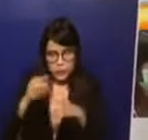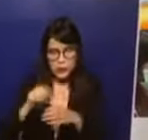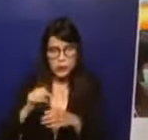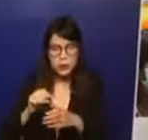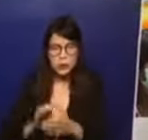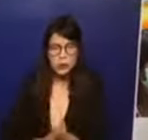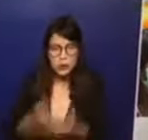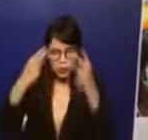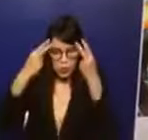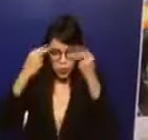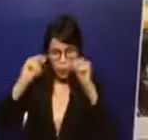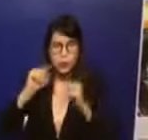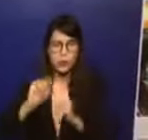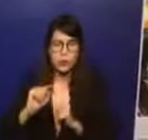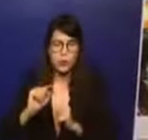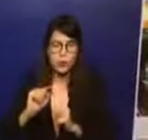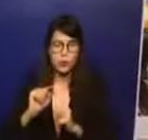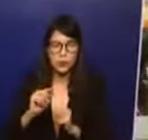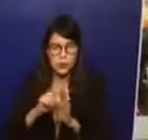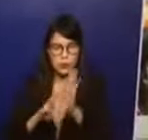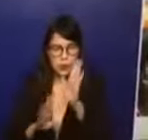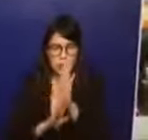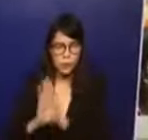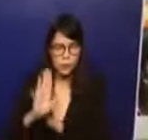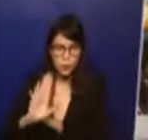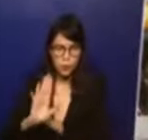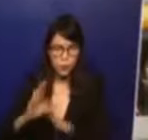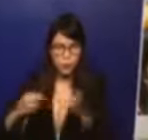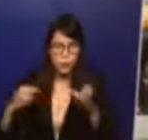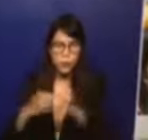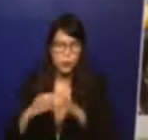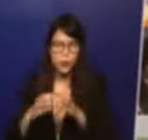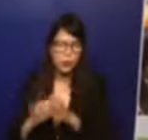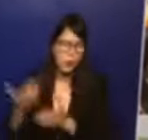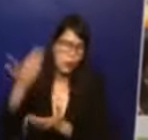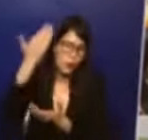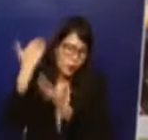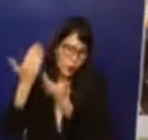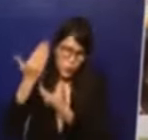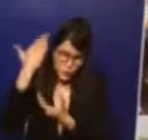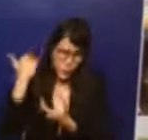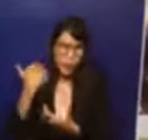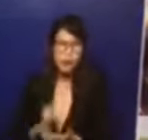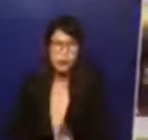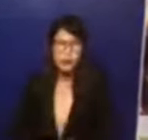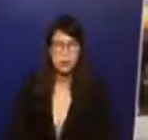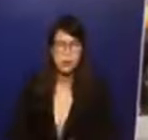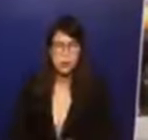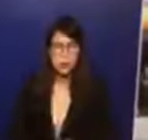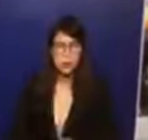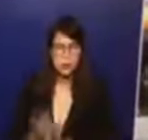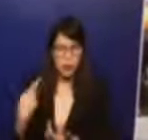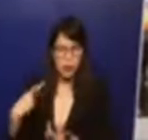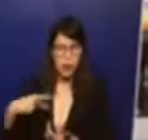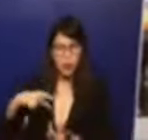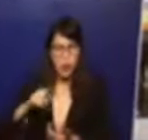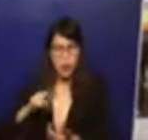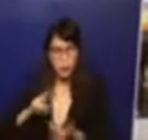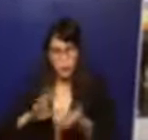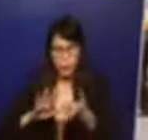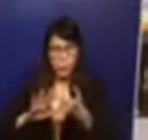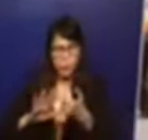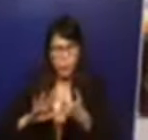นายกรัฐมนตรีเป็นระเบียบกองทัพที่ออกในสมัยพลเอกประวิตรวงษ์สุวรรณเป็นระเบียบ